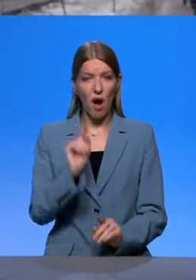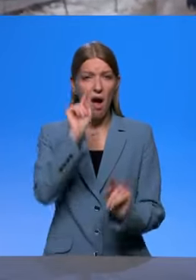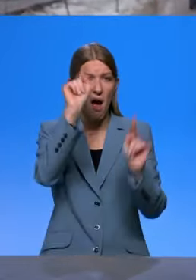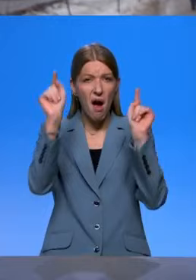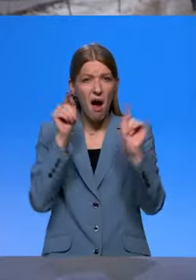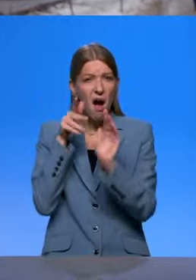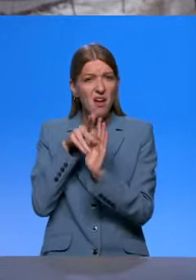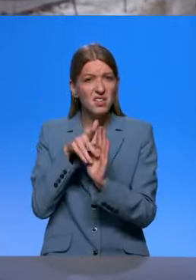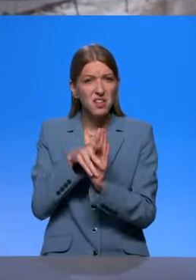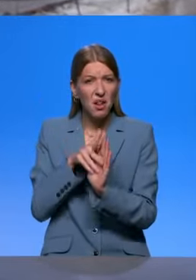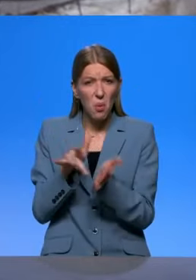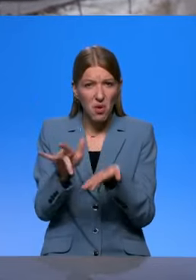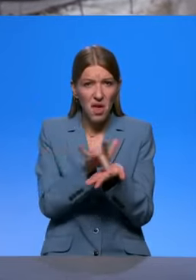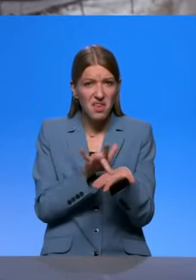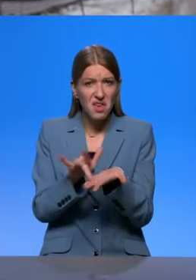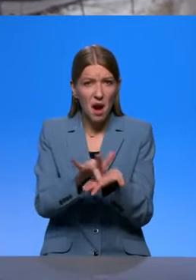хиромантия,